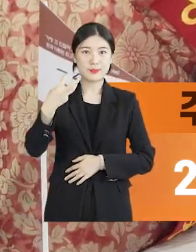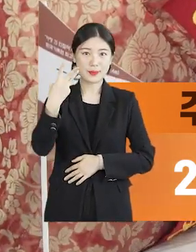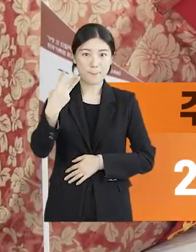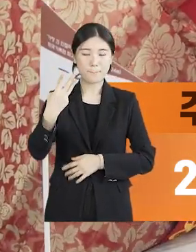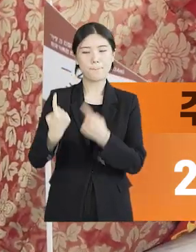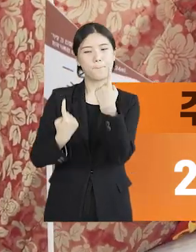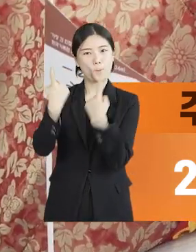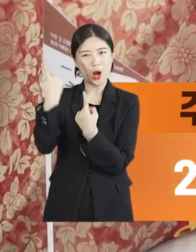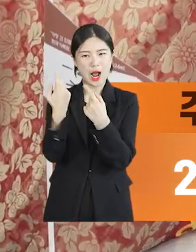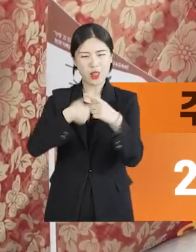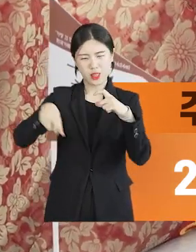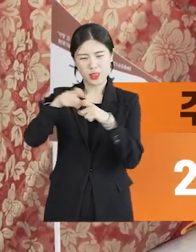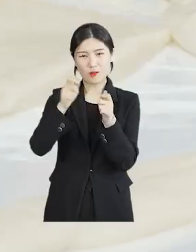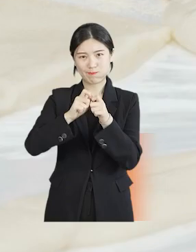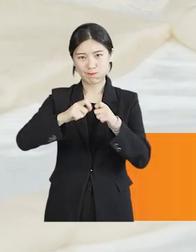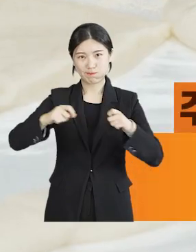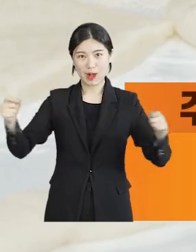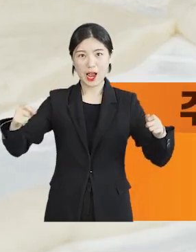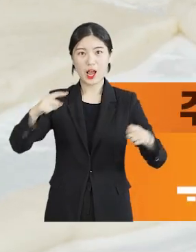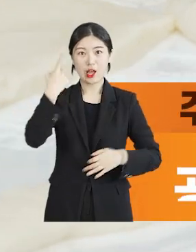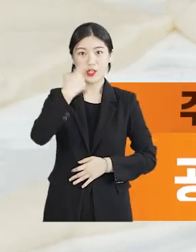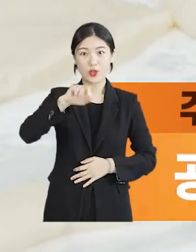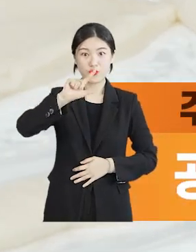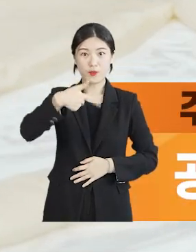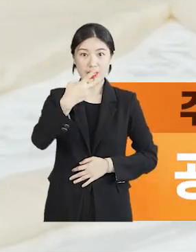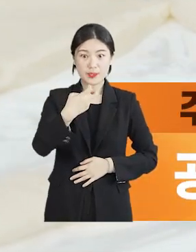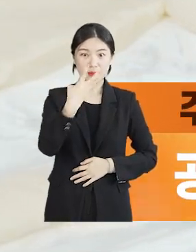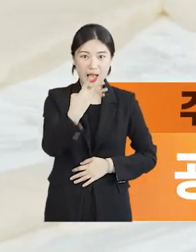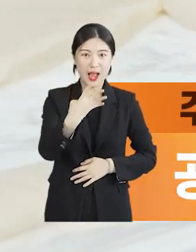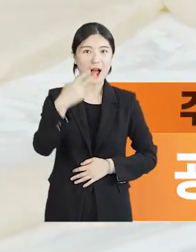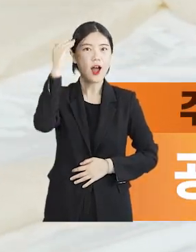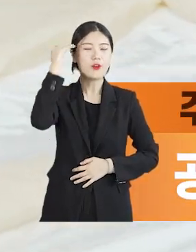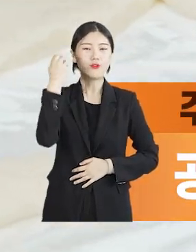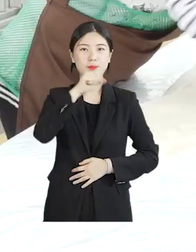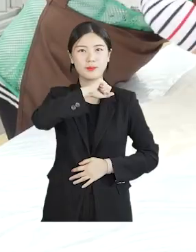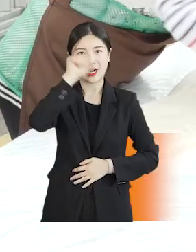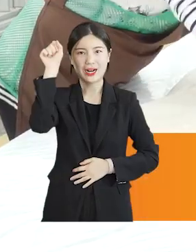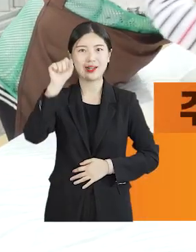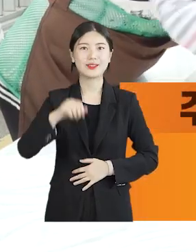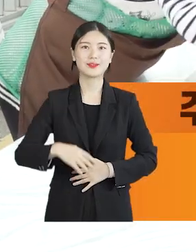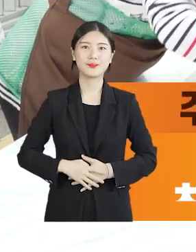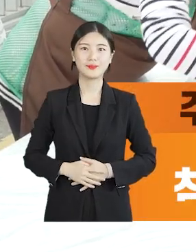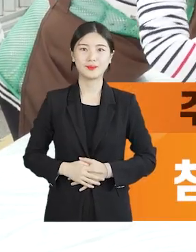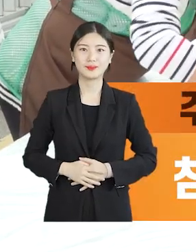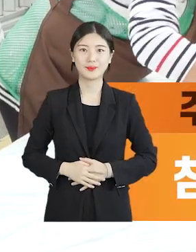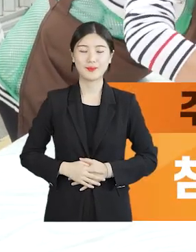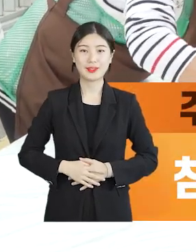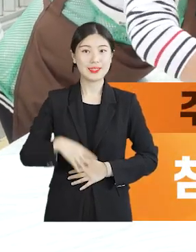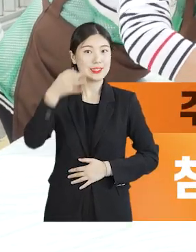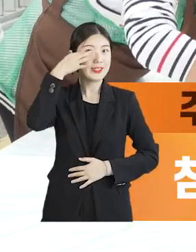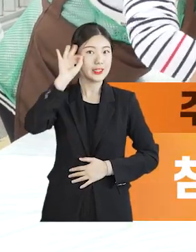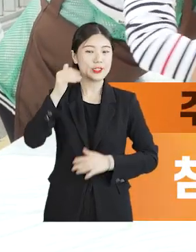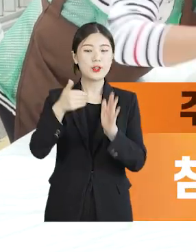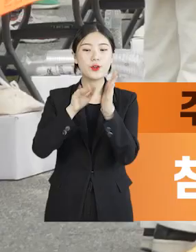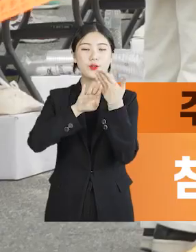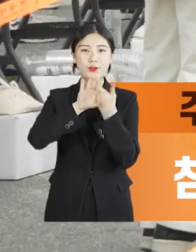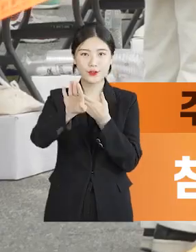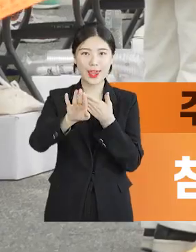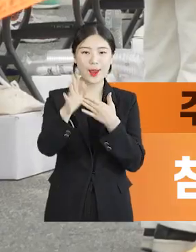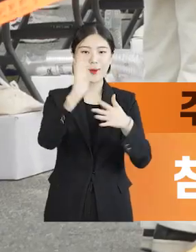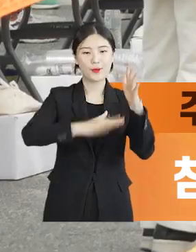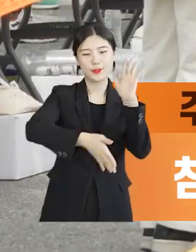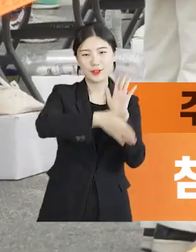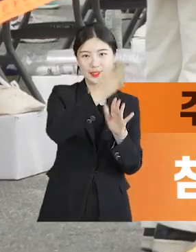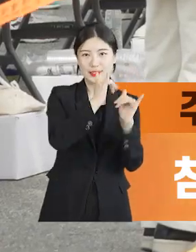1233m의 인절미를 넘어 한국 기록을 달성하게 됐습니다. 최고 기록 인증 후에는 함께 도전한